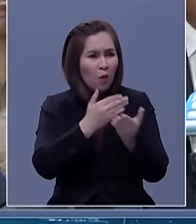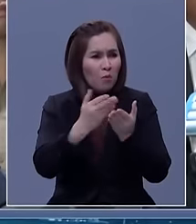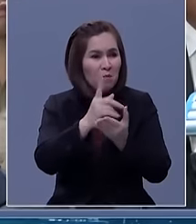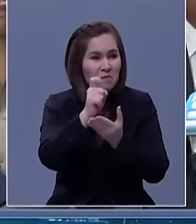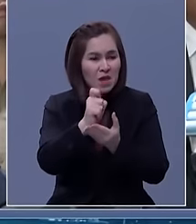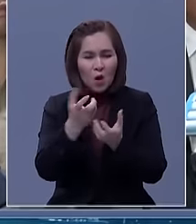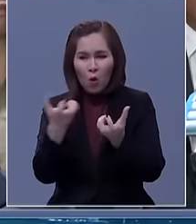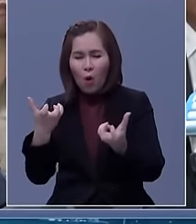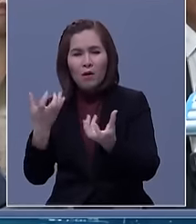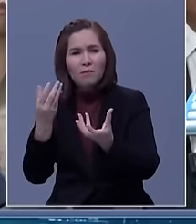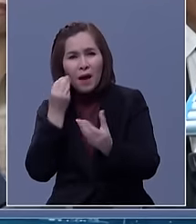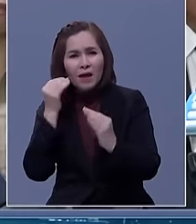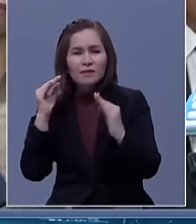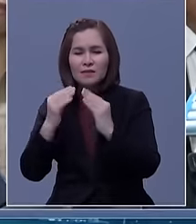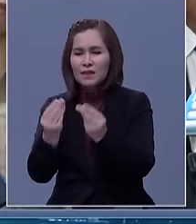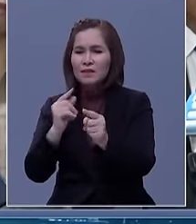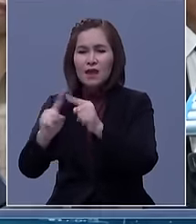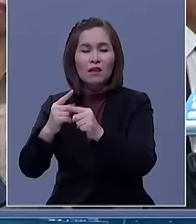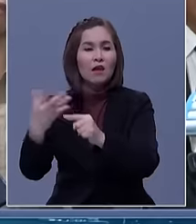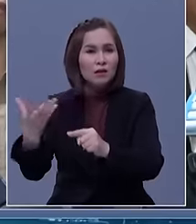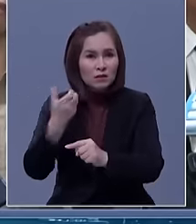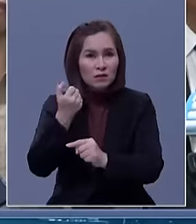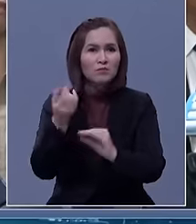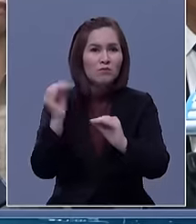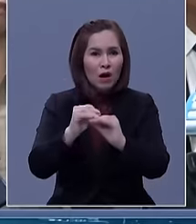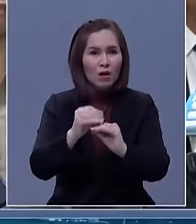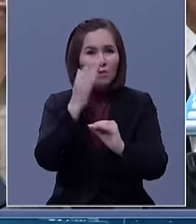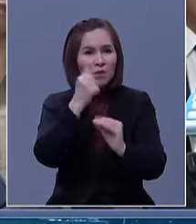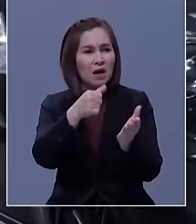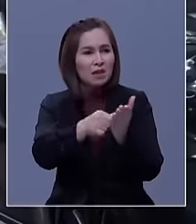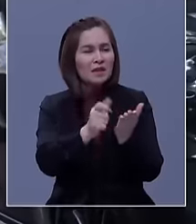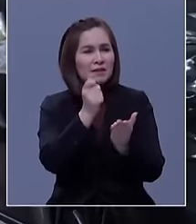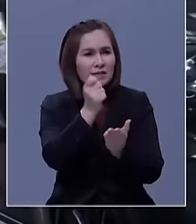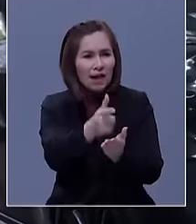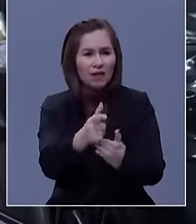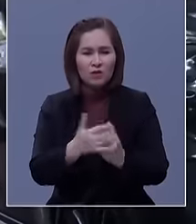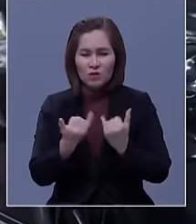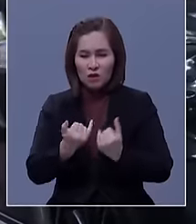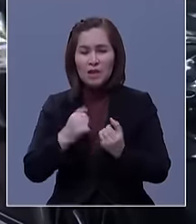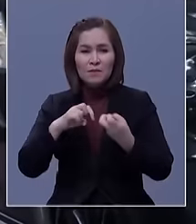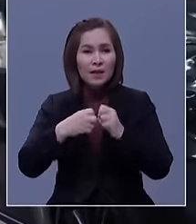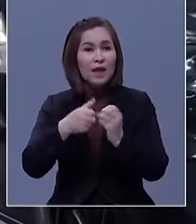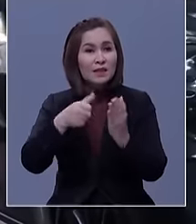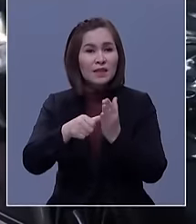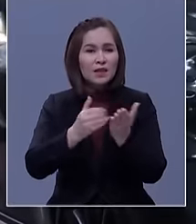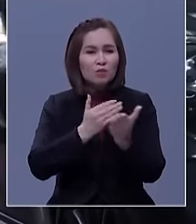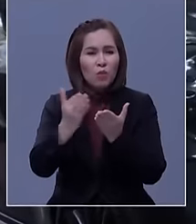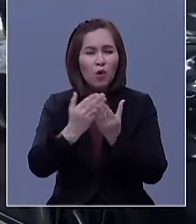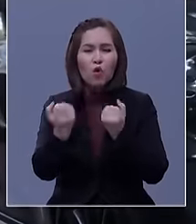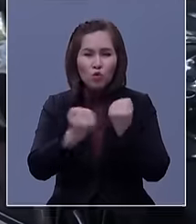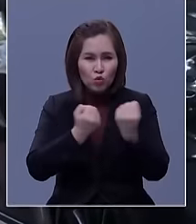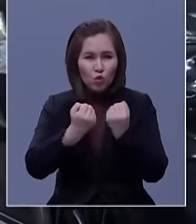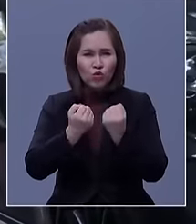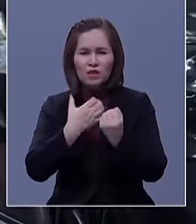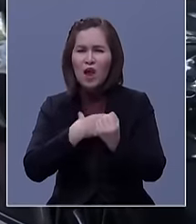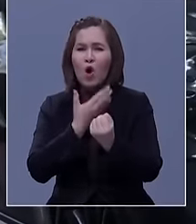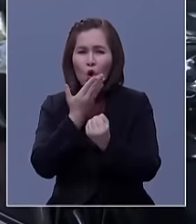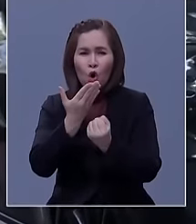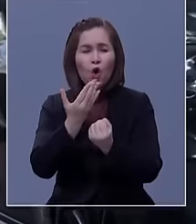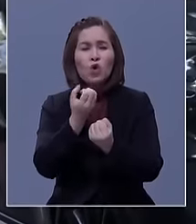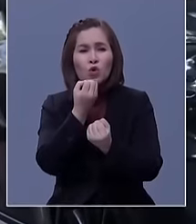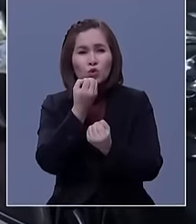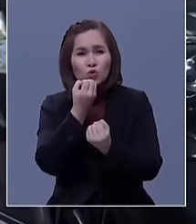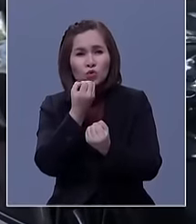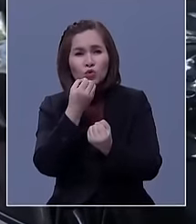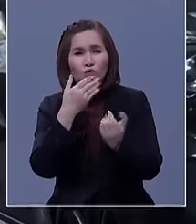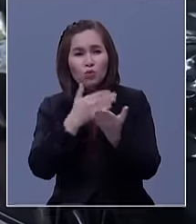ด้วยคุณกิตติรัตน์ก็บอกนะครับว่าปัญหาหนี้รถยนต์กำลังมีการหารือกับหน่วยงานที่เกี่ยวข้องปรับการผ่อนสินเชื่อเช่าซื้อ